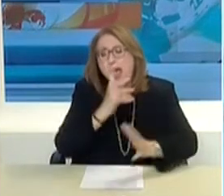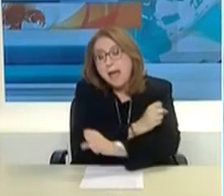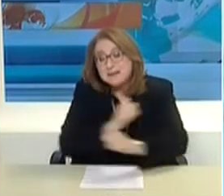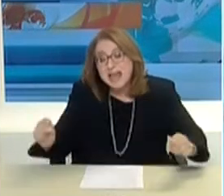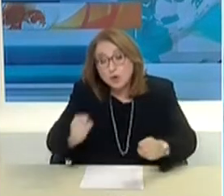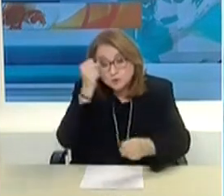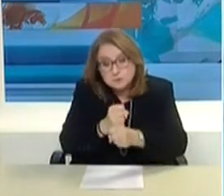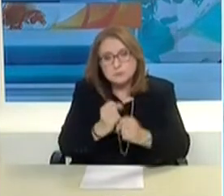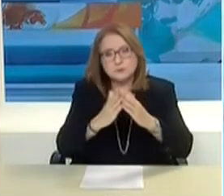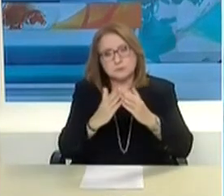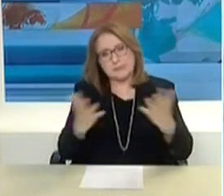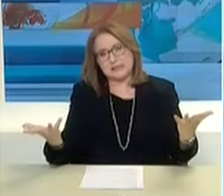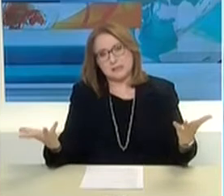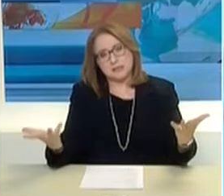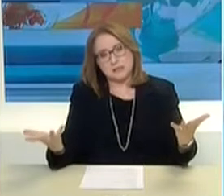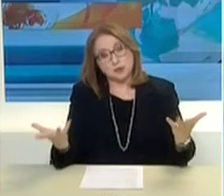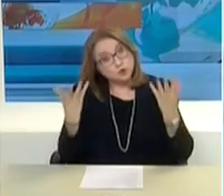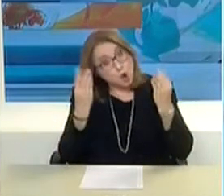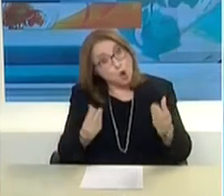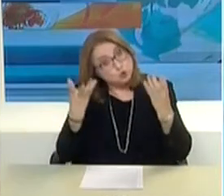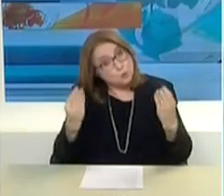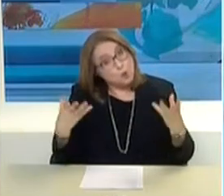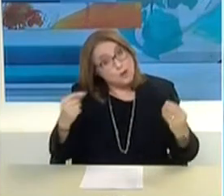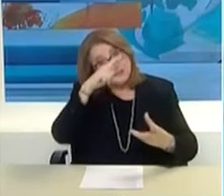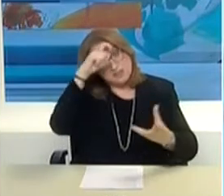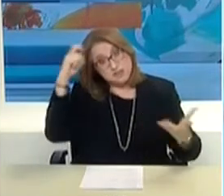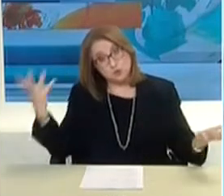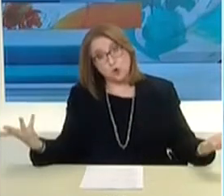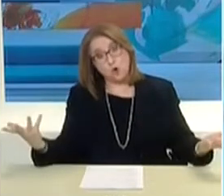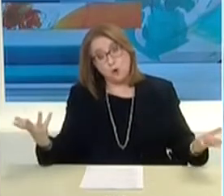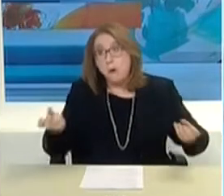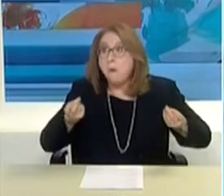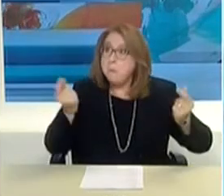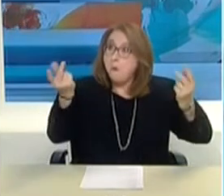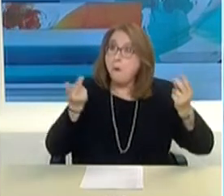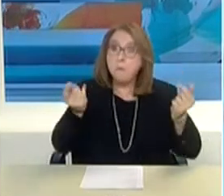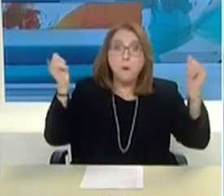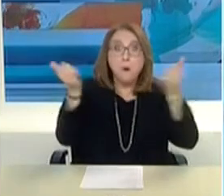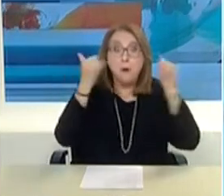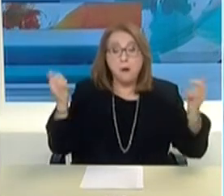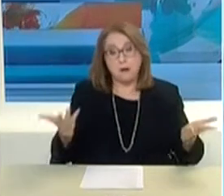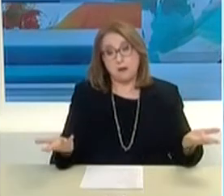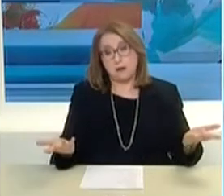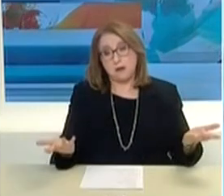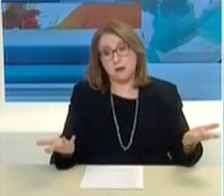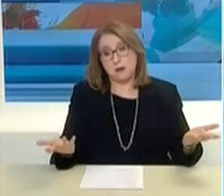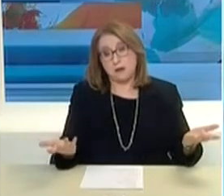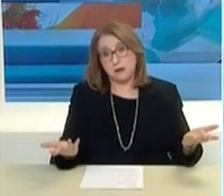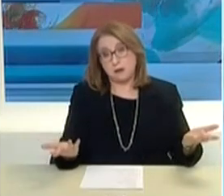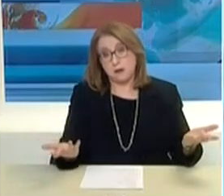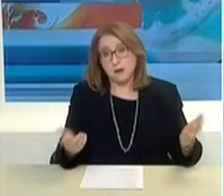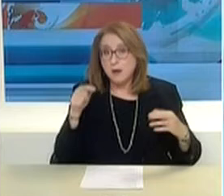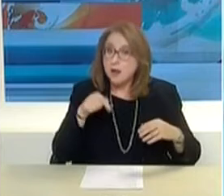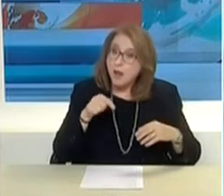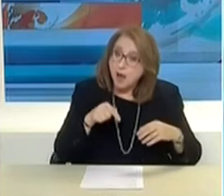Είναι τόσο σημαντικό, είναι τόσο δραματικό ότι θα πρέπει να φύγουμε, να ξεχυθούμε στα χωριά μας. Ελάχιστοι το κάνουν αυτό